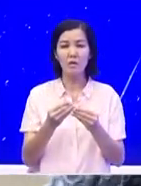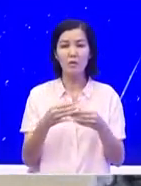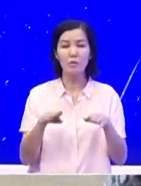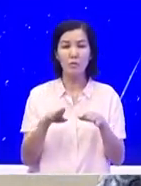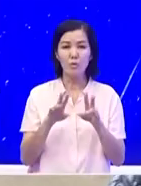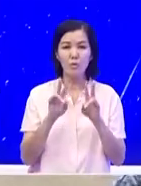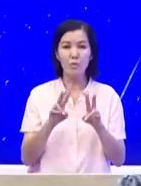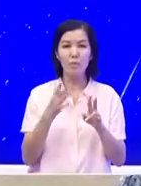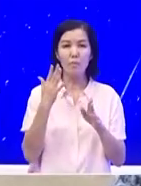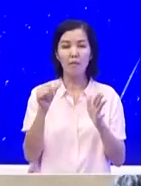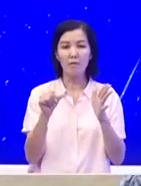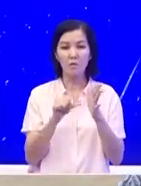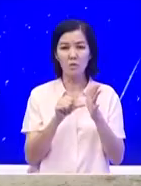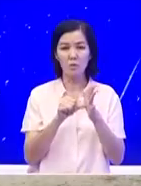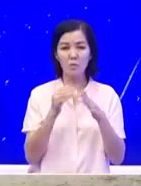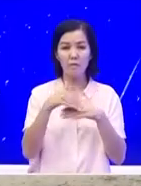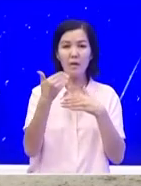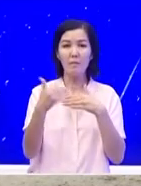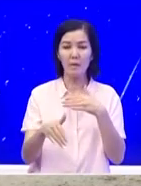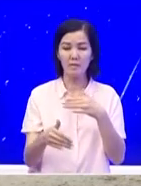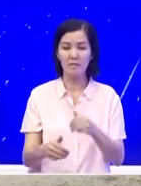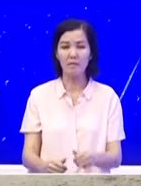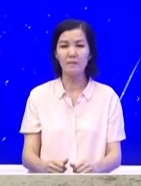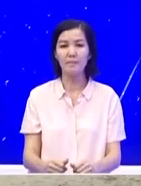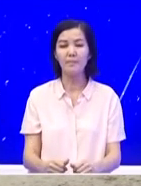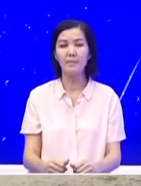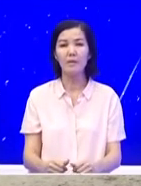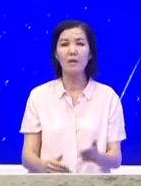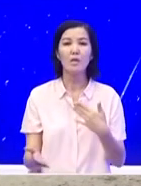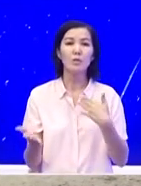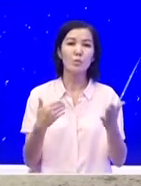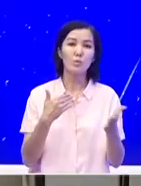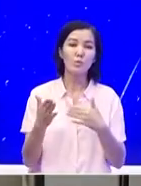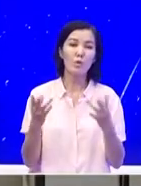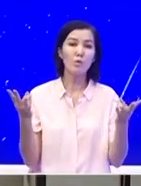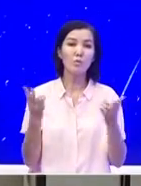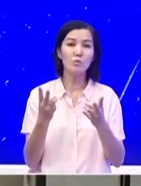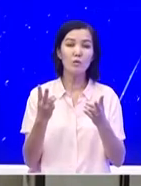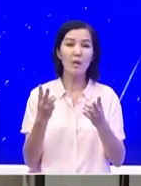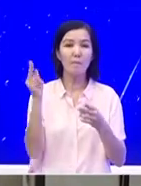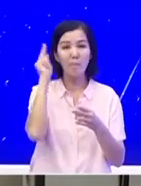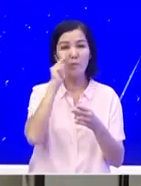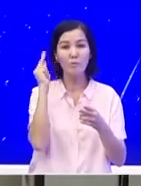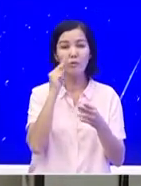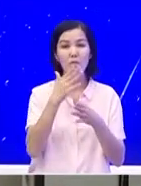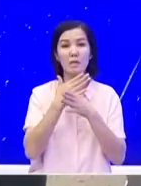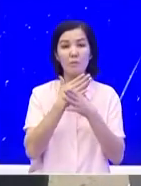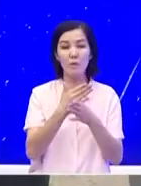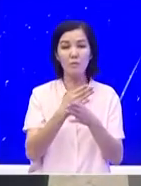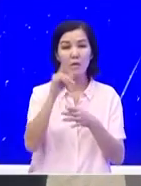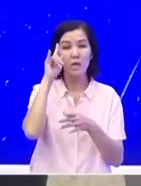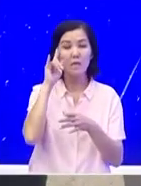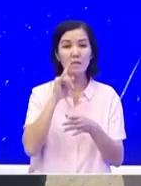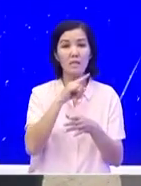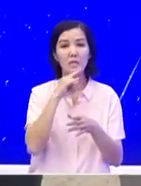только 5-6 пересмотра. У нас есть чему друг друга поучиться, справедливо подчеркнули коллеги из дружественной страны. Казахстан и